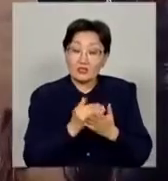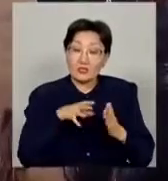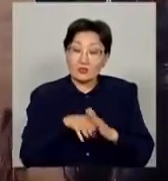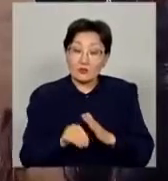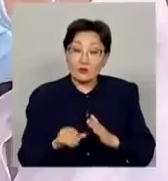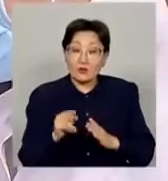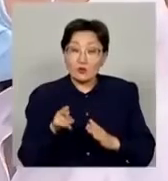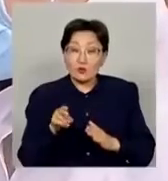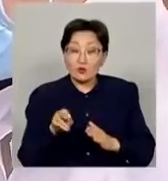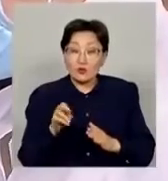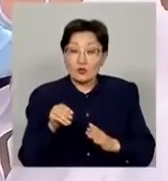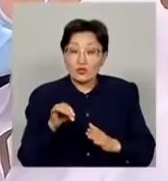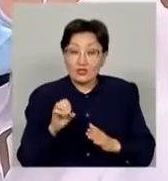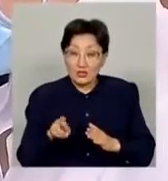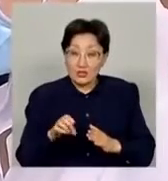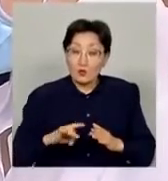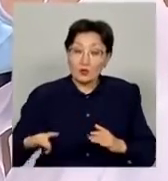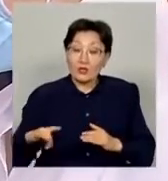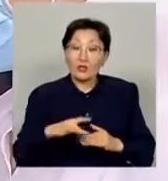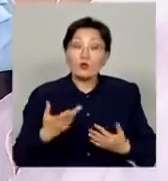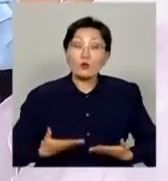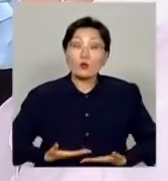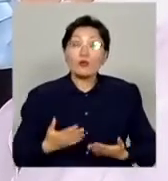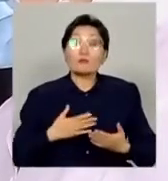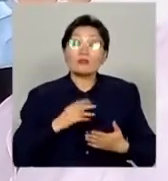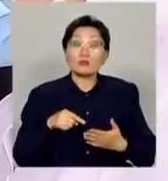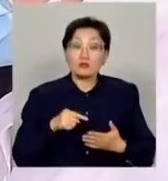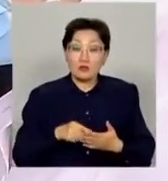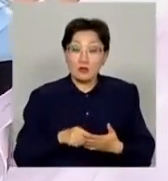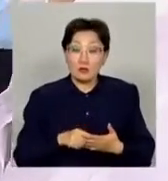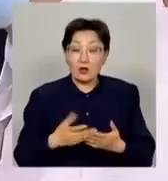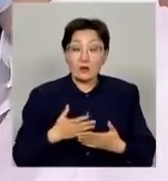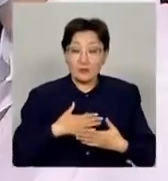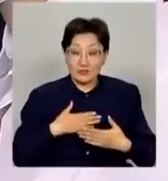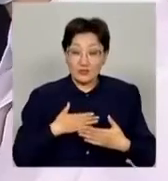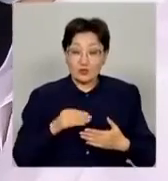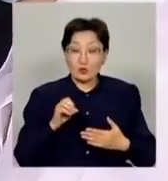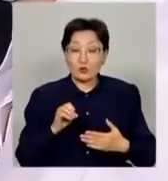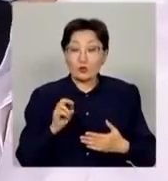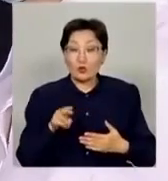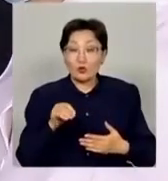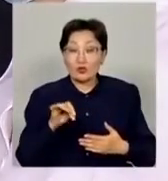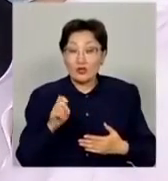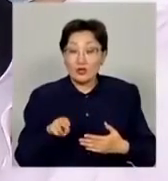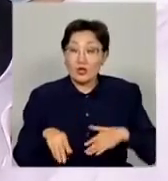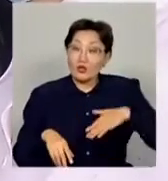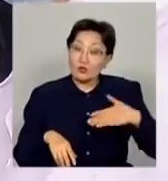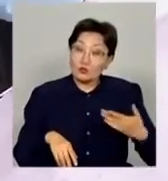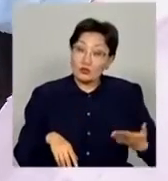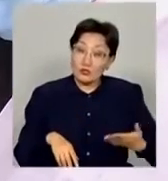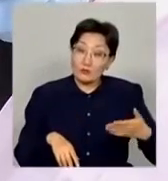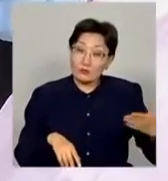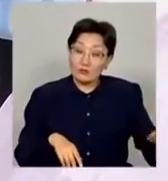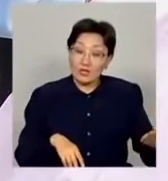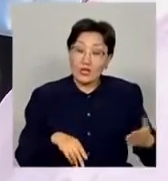осы Көкжиек ауданының тұрғыны болам. Менде сұрақ, мынау біздің Көкжиектің мынау сол жақ бетімізде